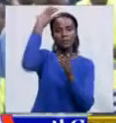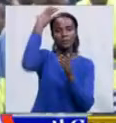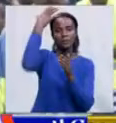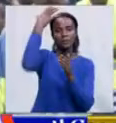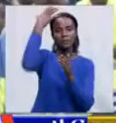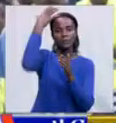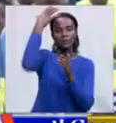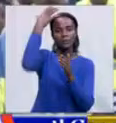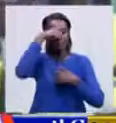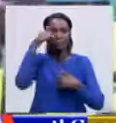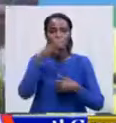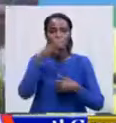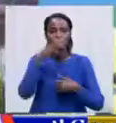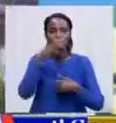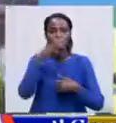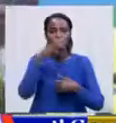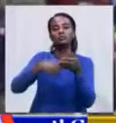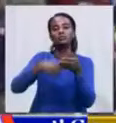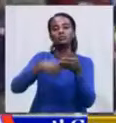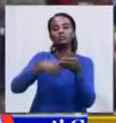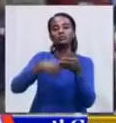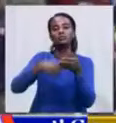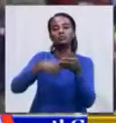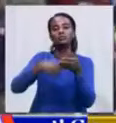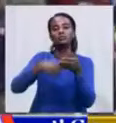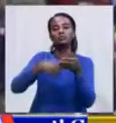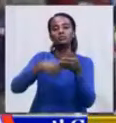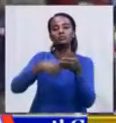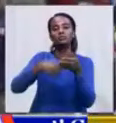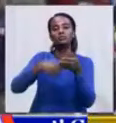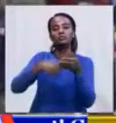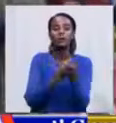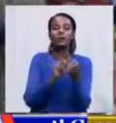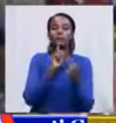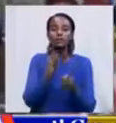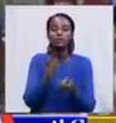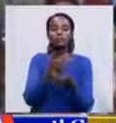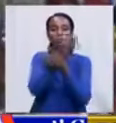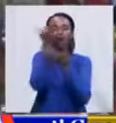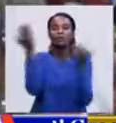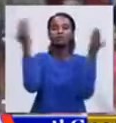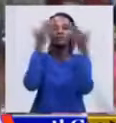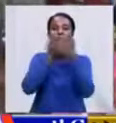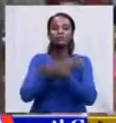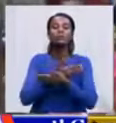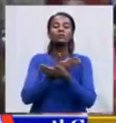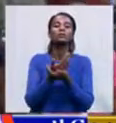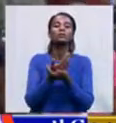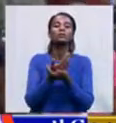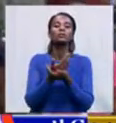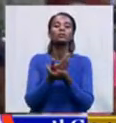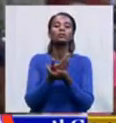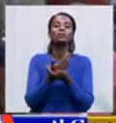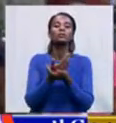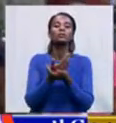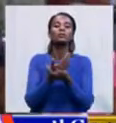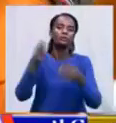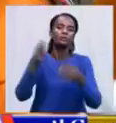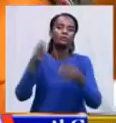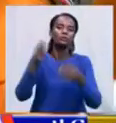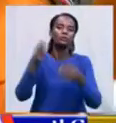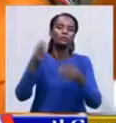ስራ ለፍቶ መና ያደርጋል ነው ያለው። ጅማስታጠበ ያስታጠበን ነው ጧት ማታ እንልም ዝናብ አንልም ቀን ሙሉ እየዋለን እስከ ማታ